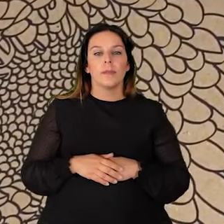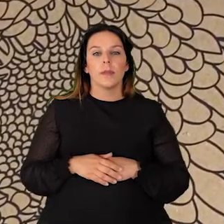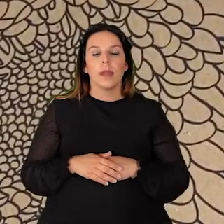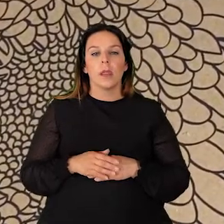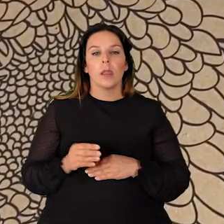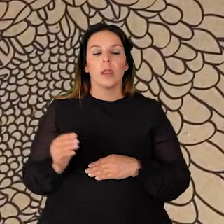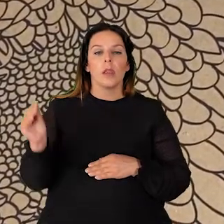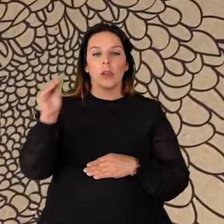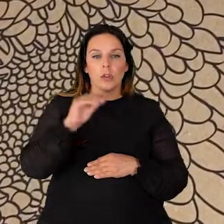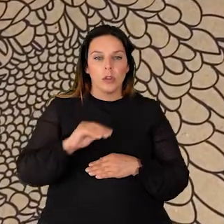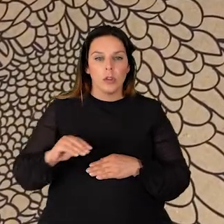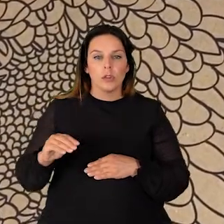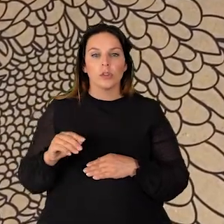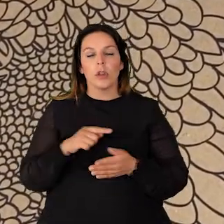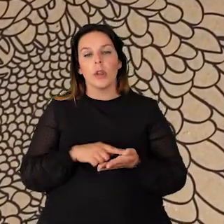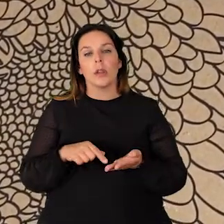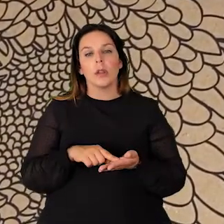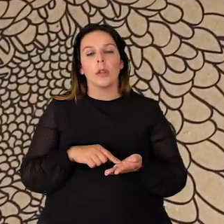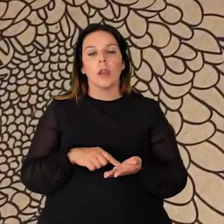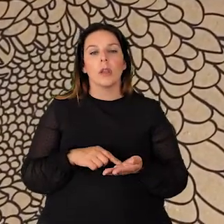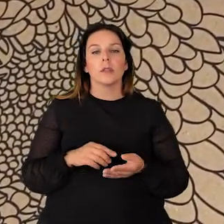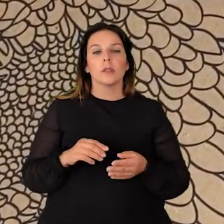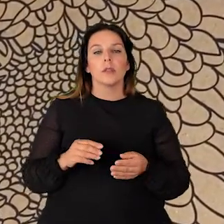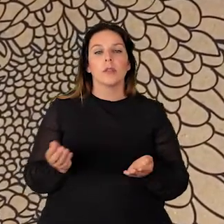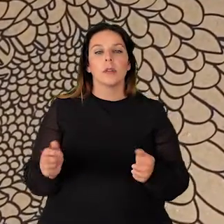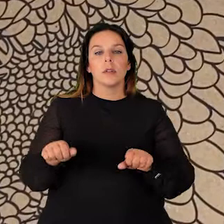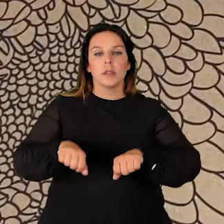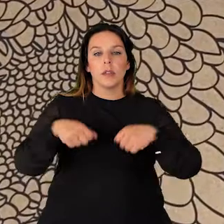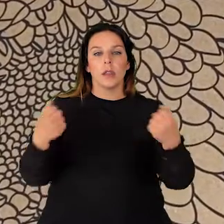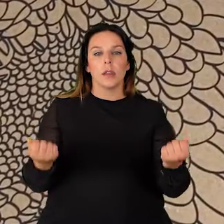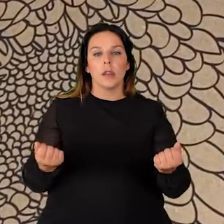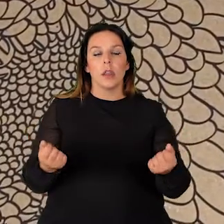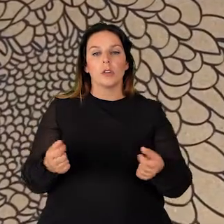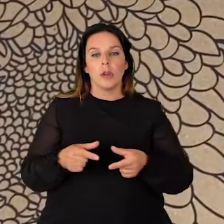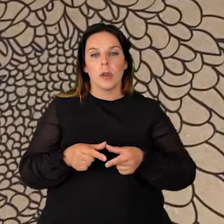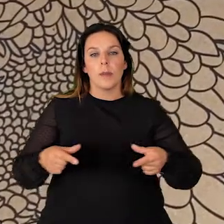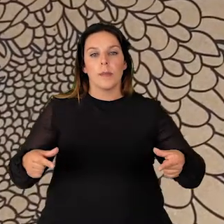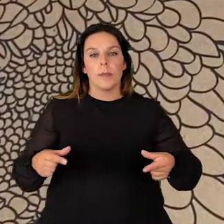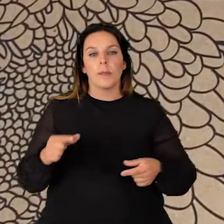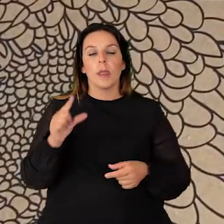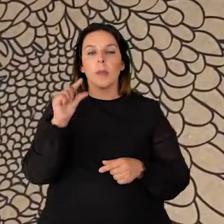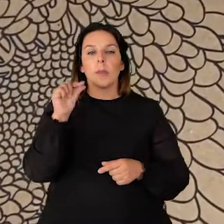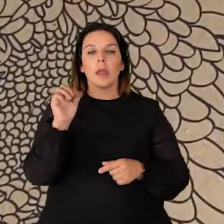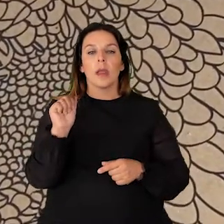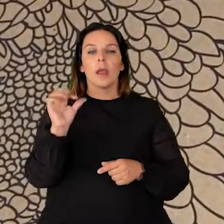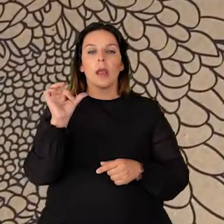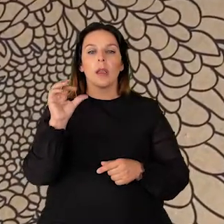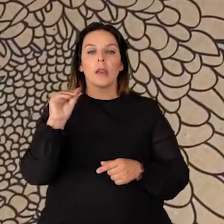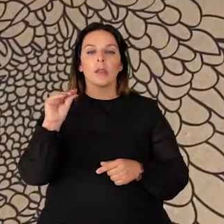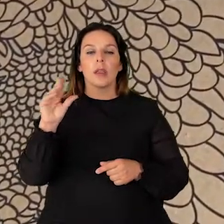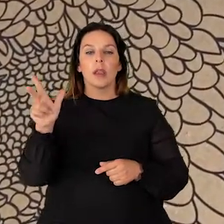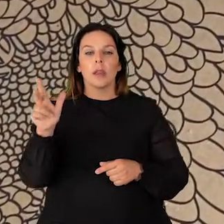a następnie zginasz pasek także być powstały takie dwa trójkąty